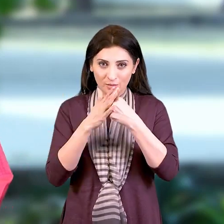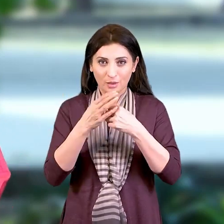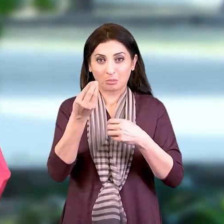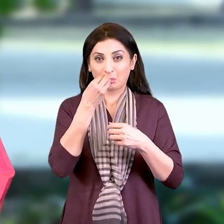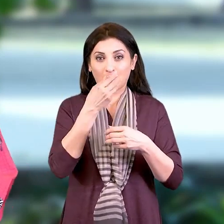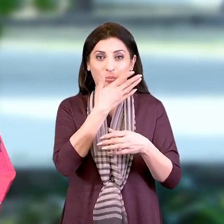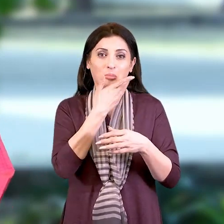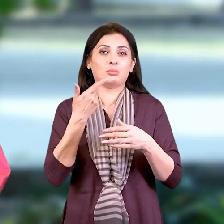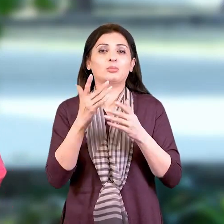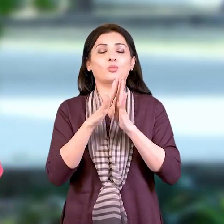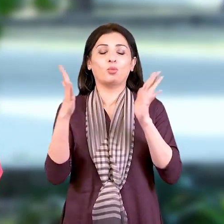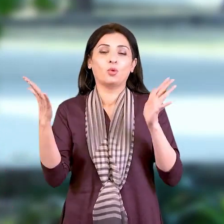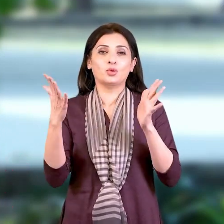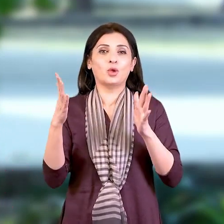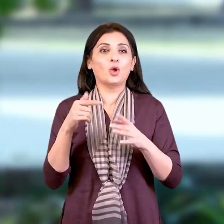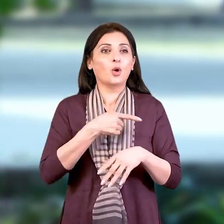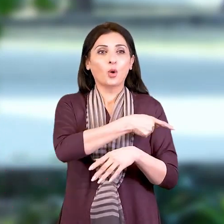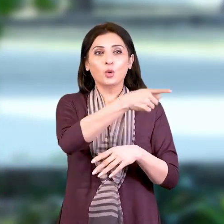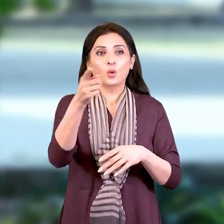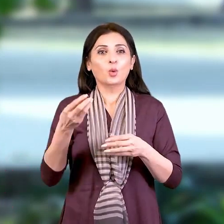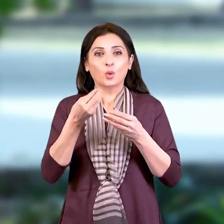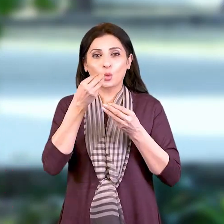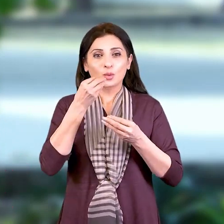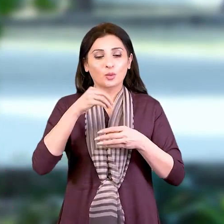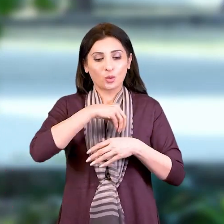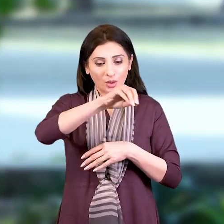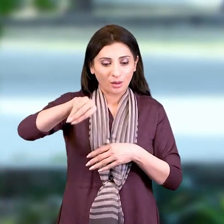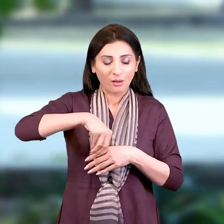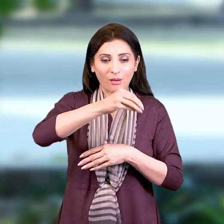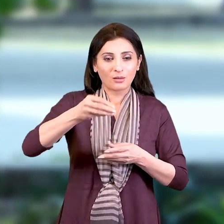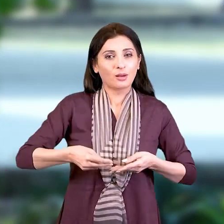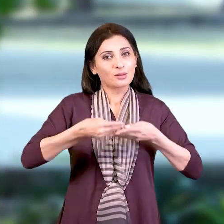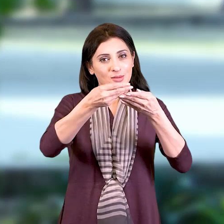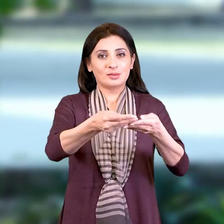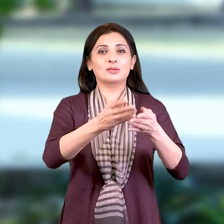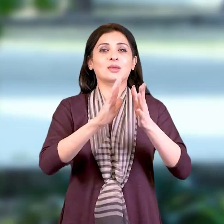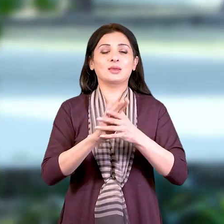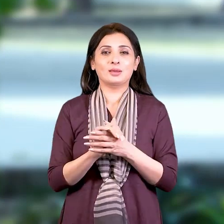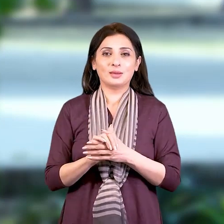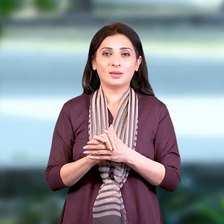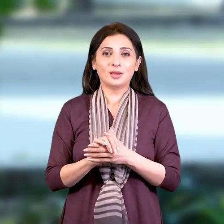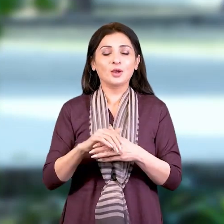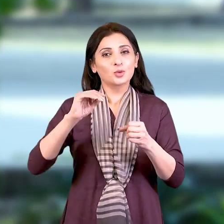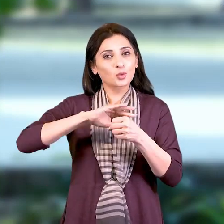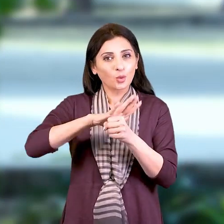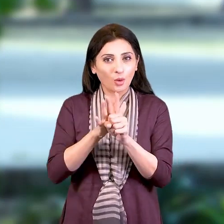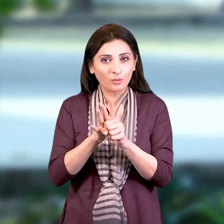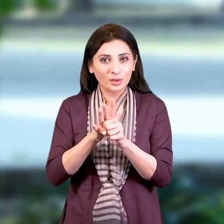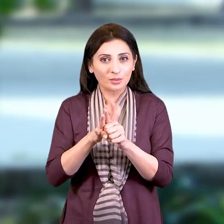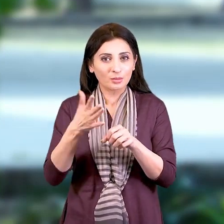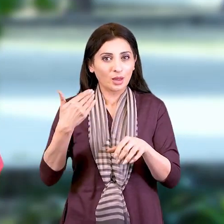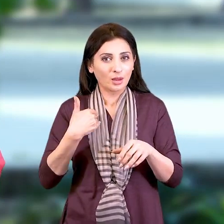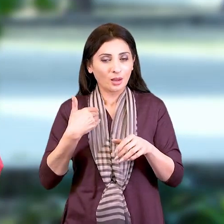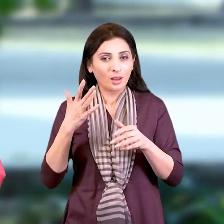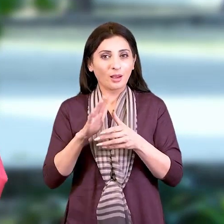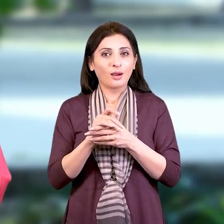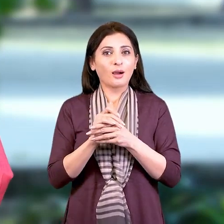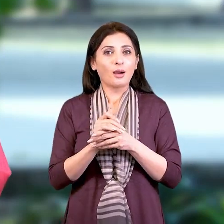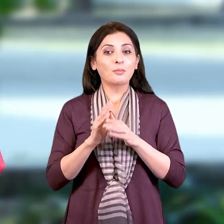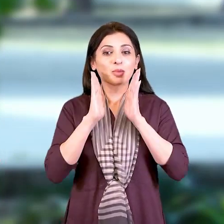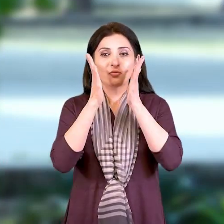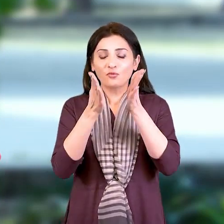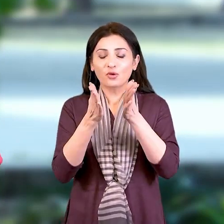बहुत शौक है और साथ साथ खाना पकाने का भी शौक है. तो कोविड के अंदर भी we were really focused on every